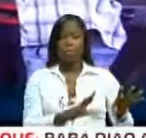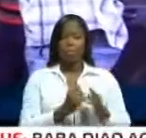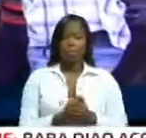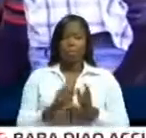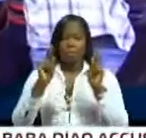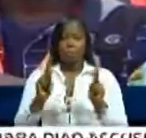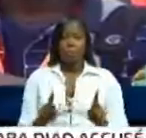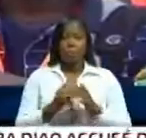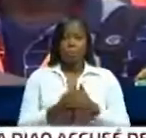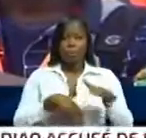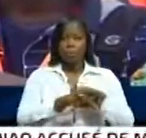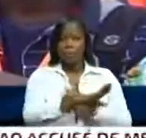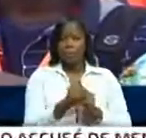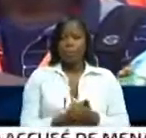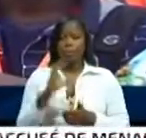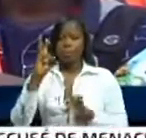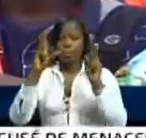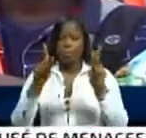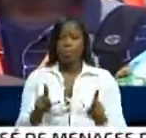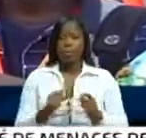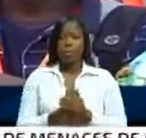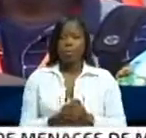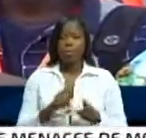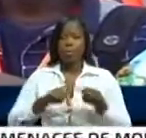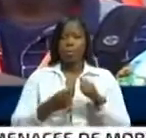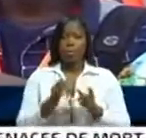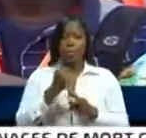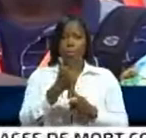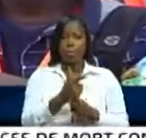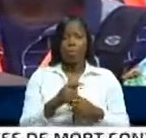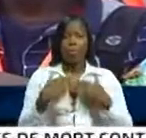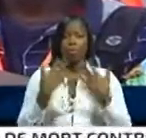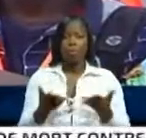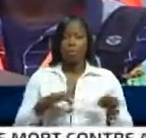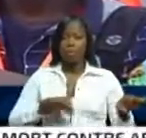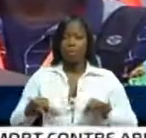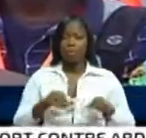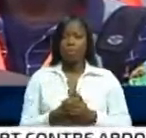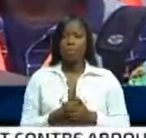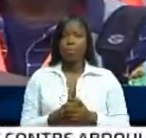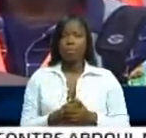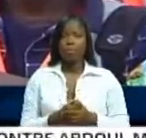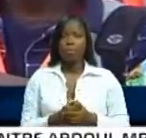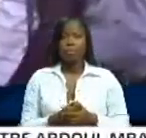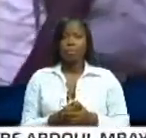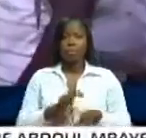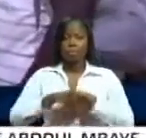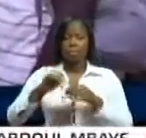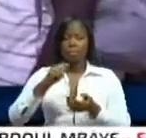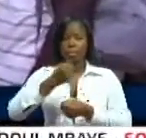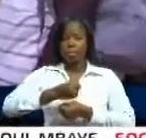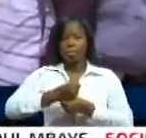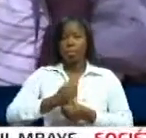alentours ils nous ont bloqués ils ont pris six personnes de nos camarades alors que nous rien fait nous as assez rare c'est pourquoi nous sommes venus se révéler ici au bout du travail